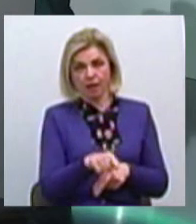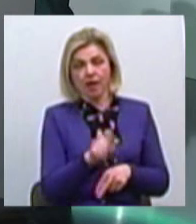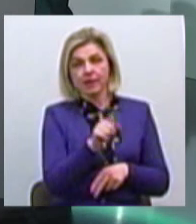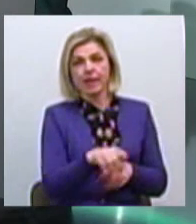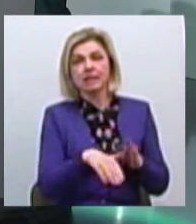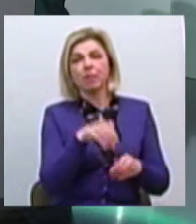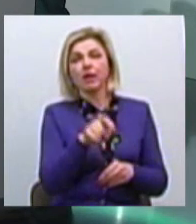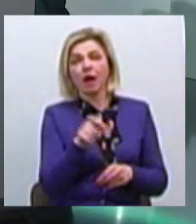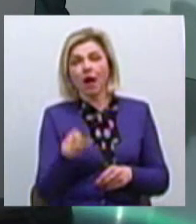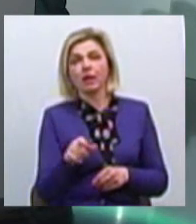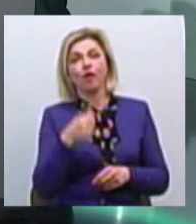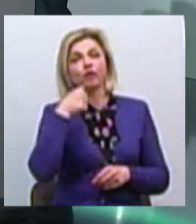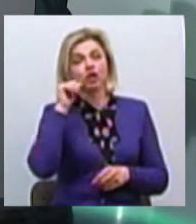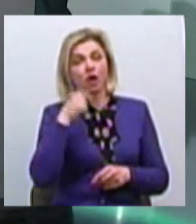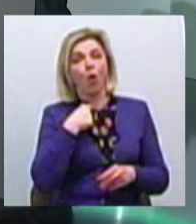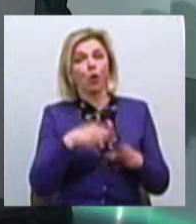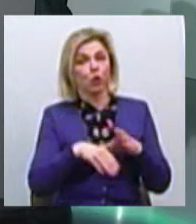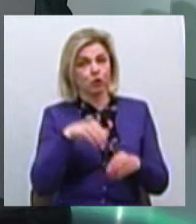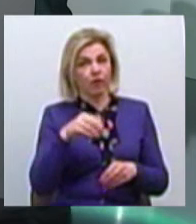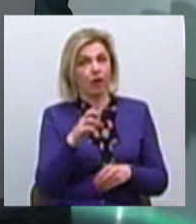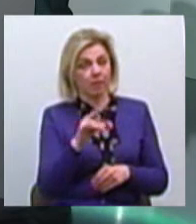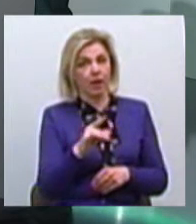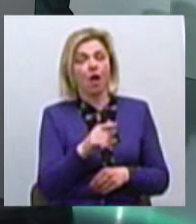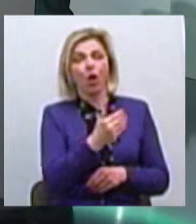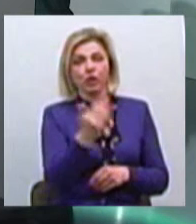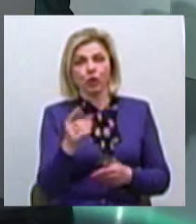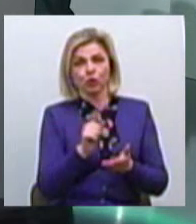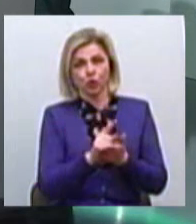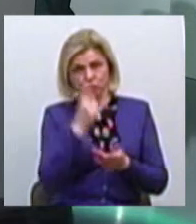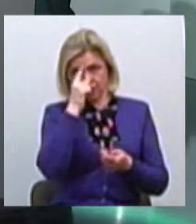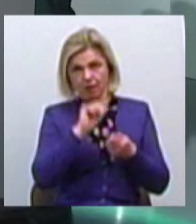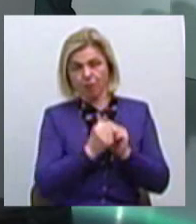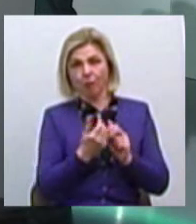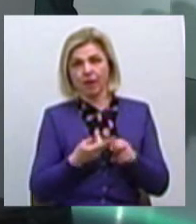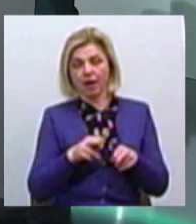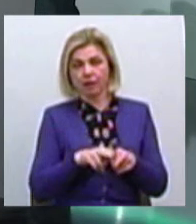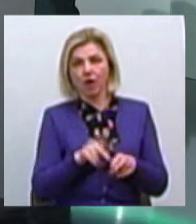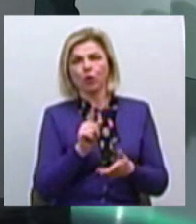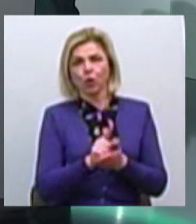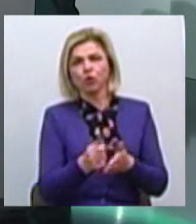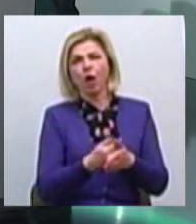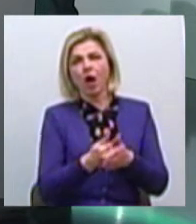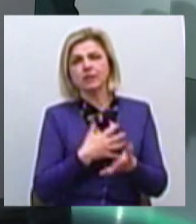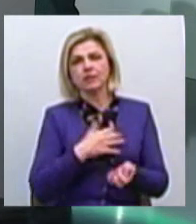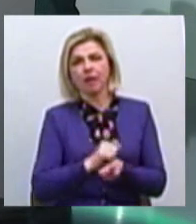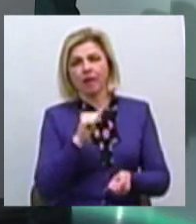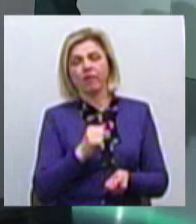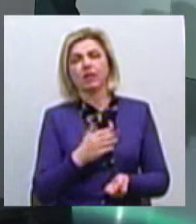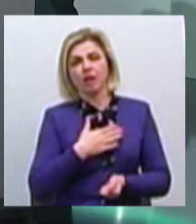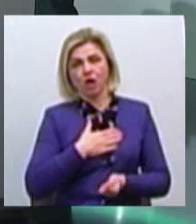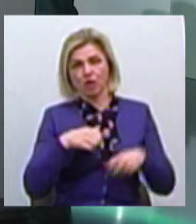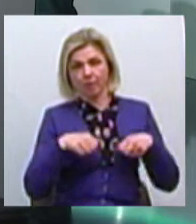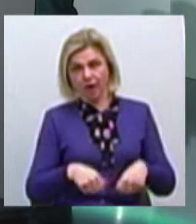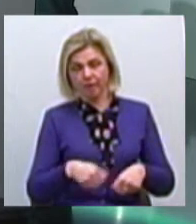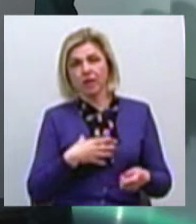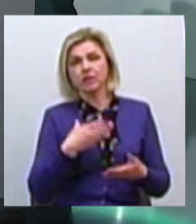кого бы они сегодня вчера не проголосовали бы, они должны запомнить это. И они должны отстаивать наше право и свое